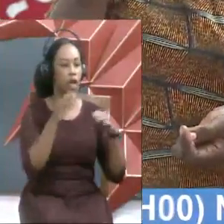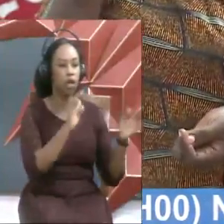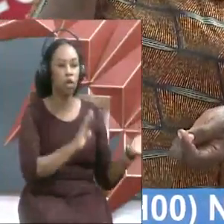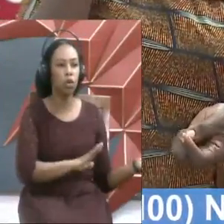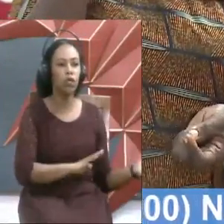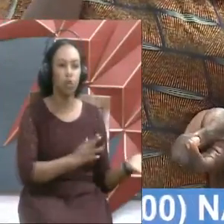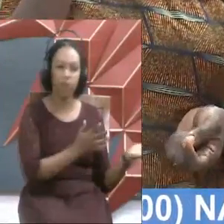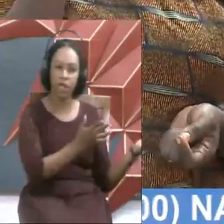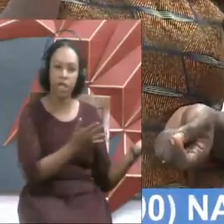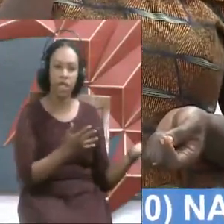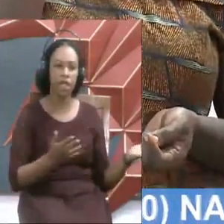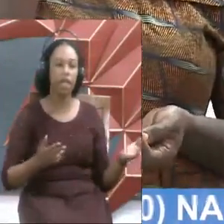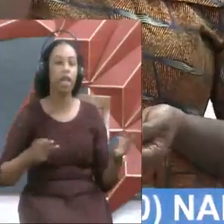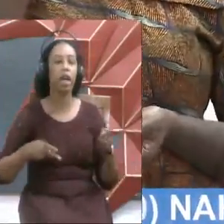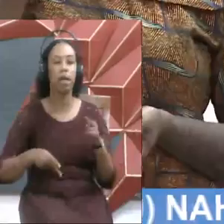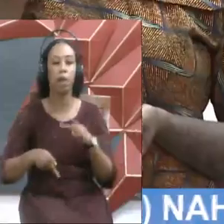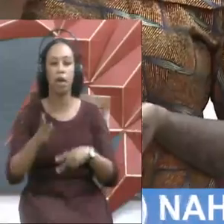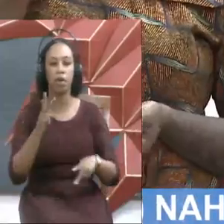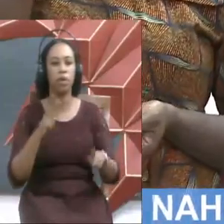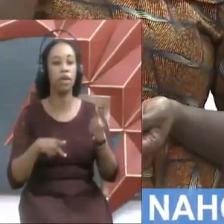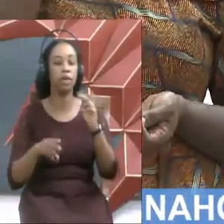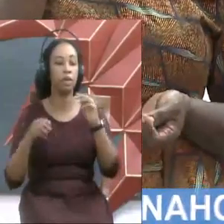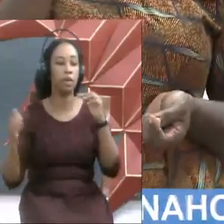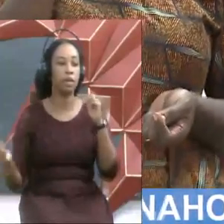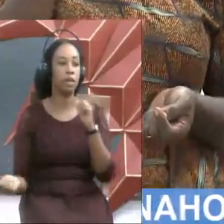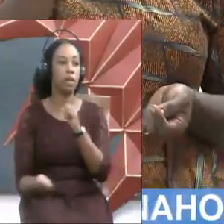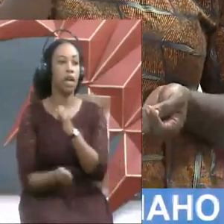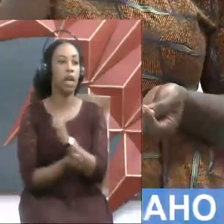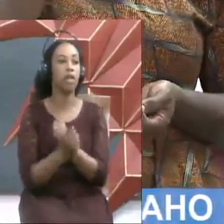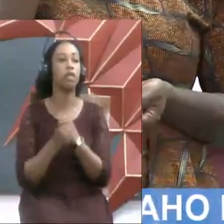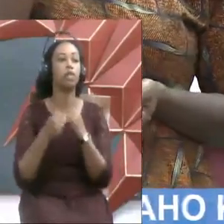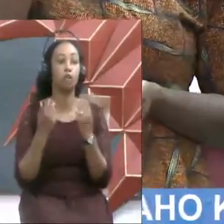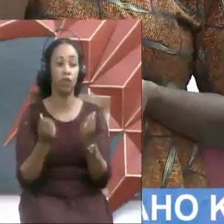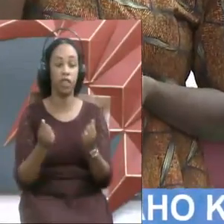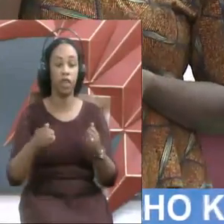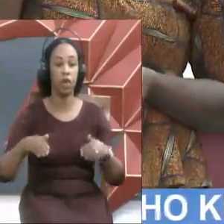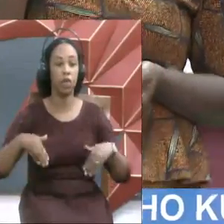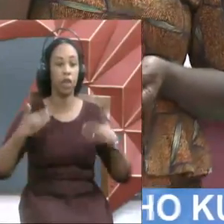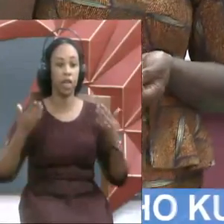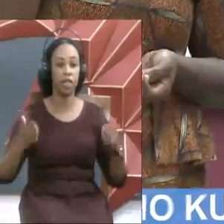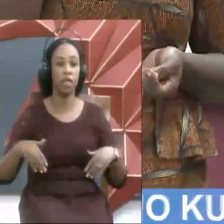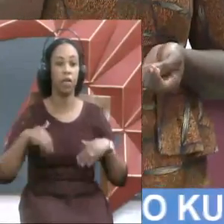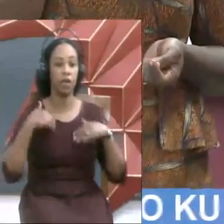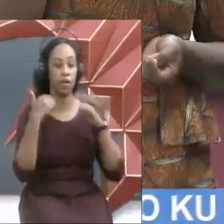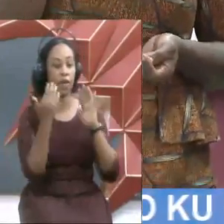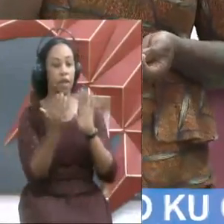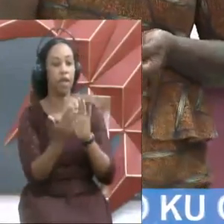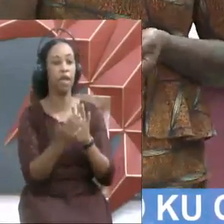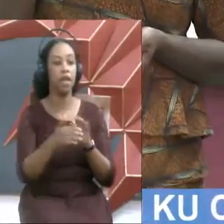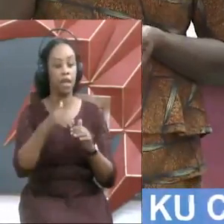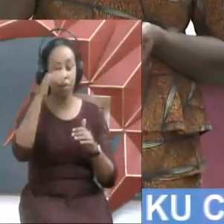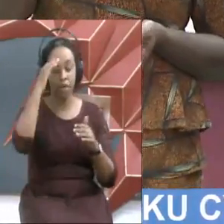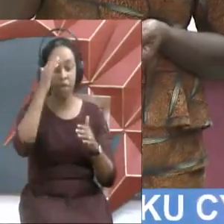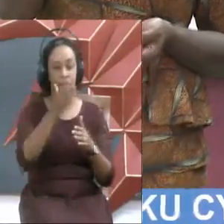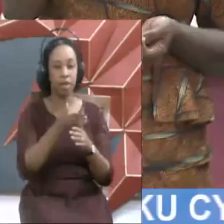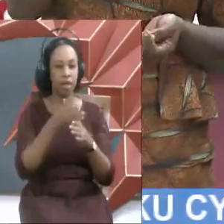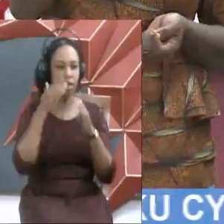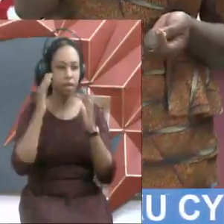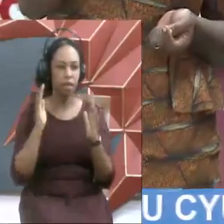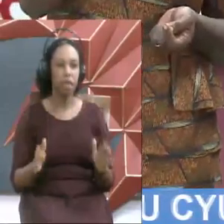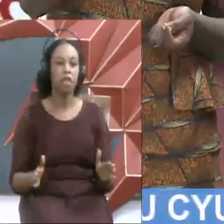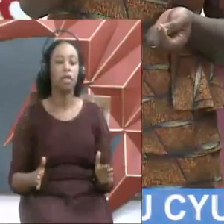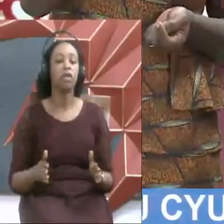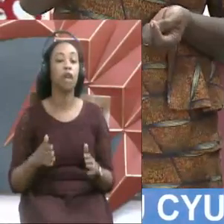watsinzwe hari umunezero imbere y'abisera hari n'agahinda